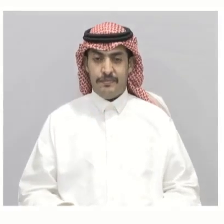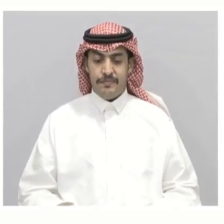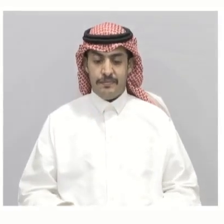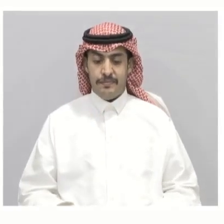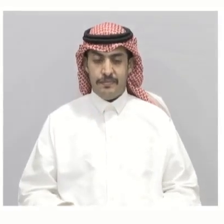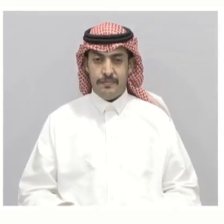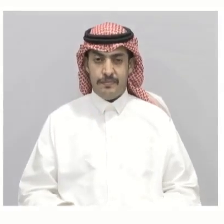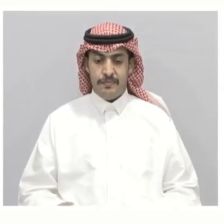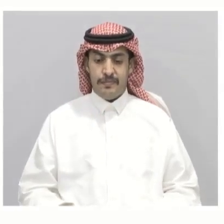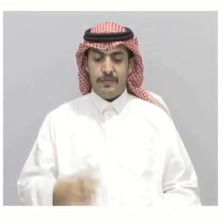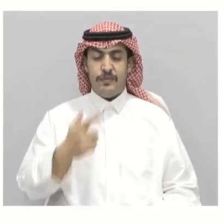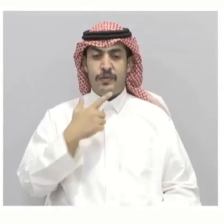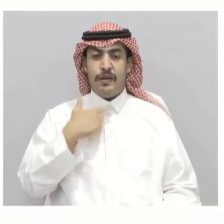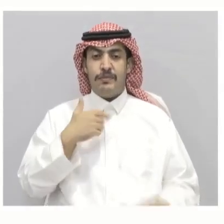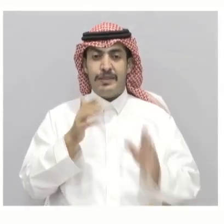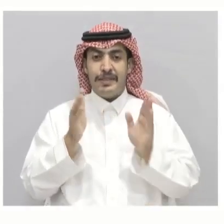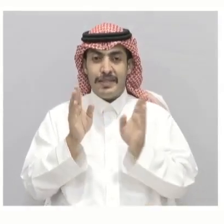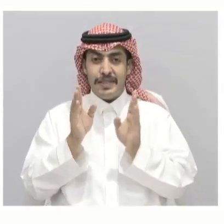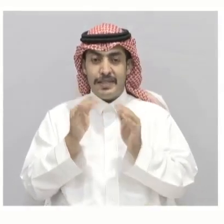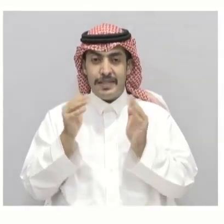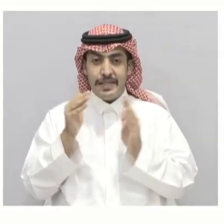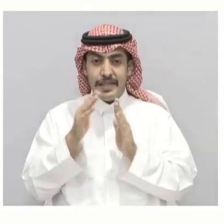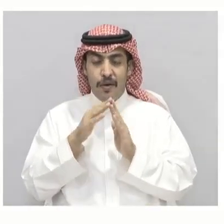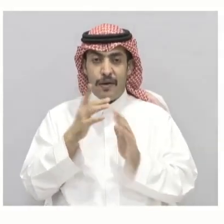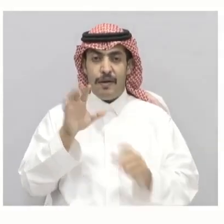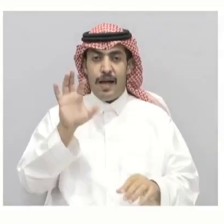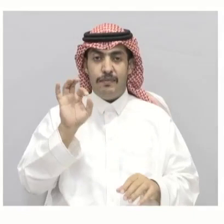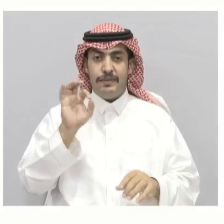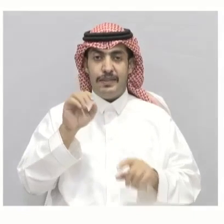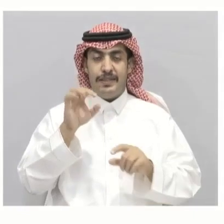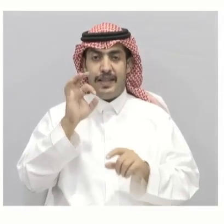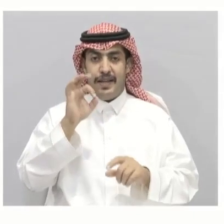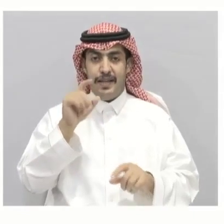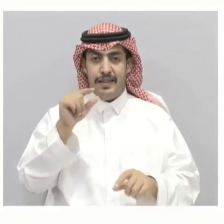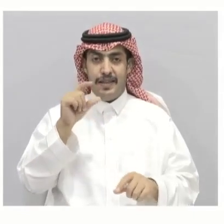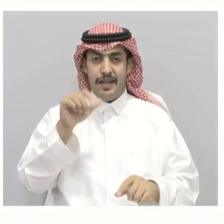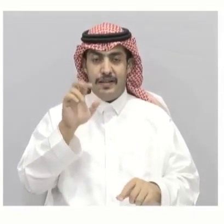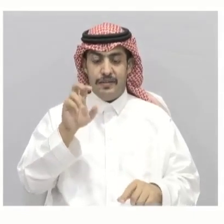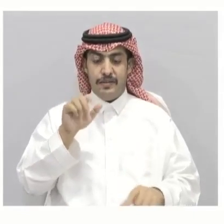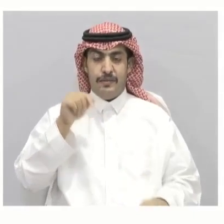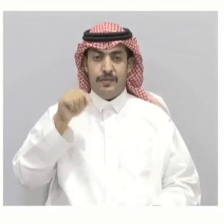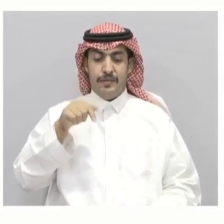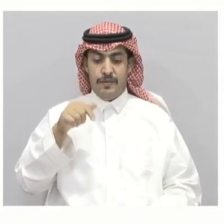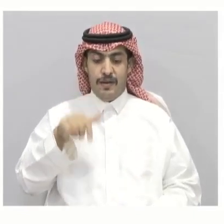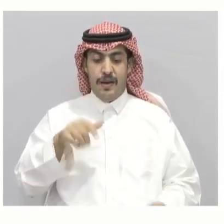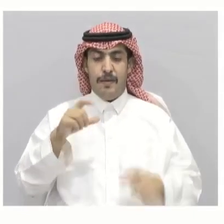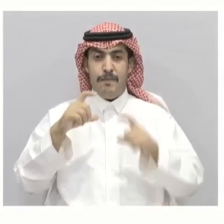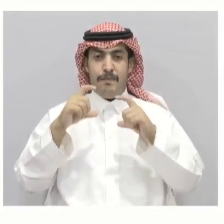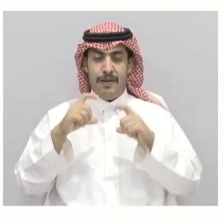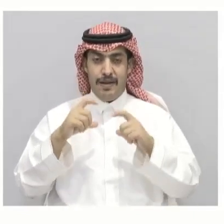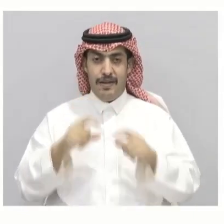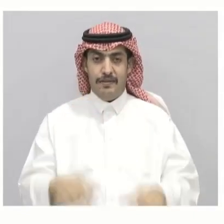انه يقول اريد زاويه قياسها 50 درجه وضعت الان المنقله